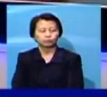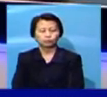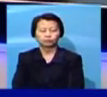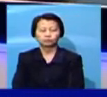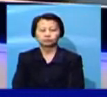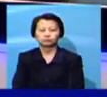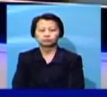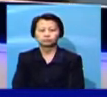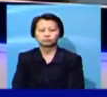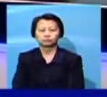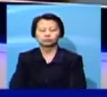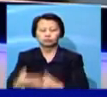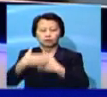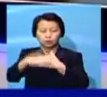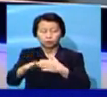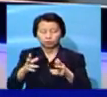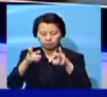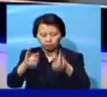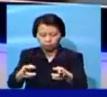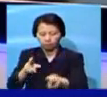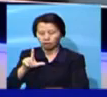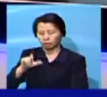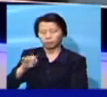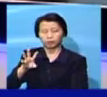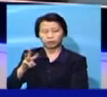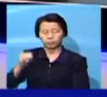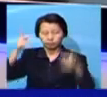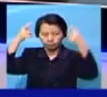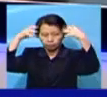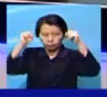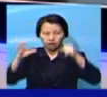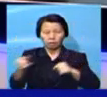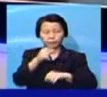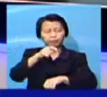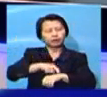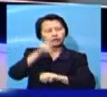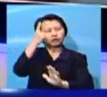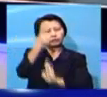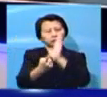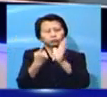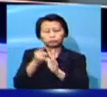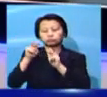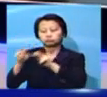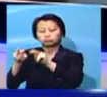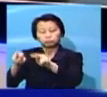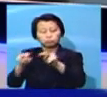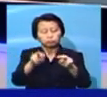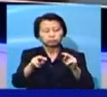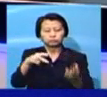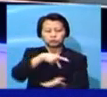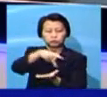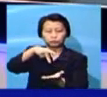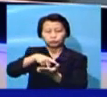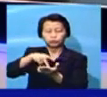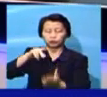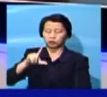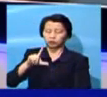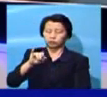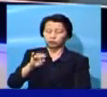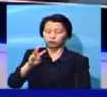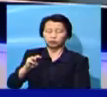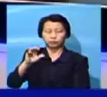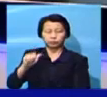lain baik selepas merasmikan 517 Perdana Menteri meluangkan masa lebih sejam meninjau pameran di pusat pameran antarabangsa